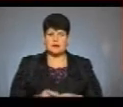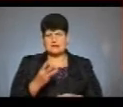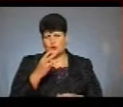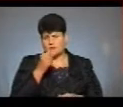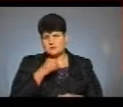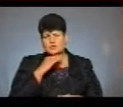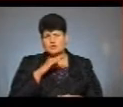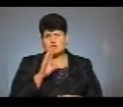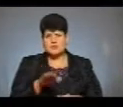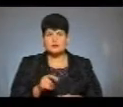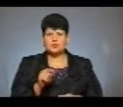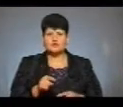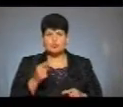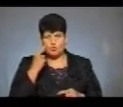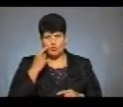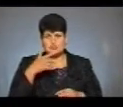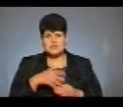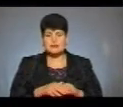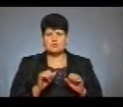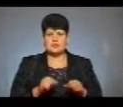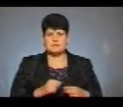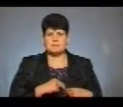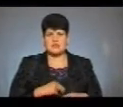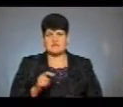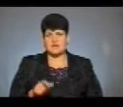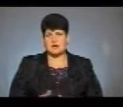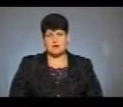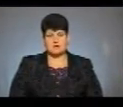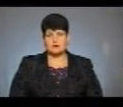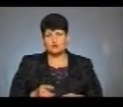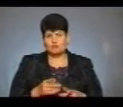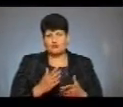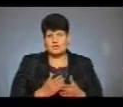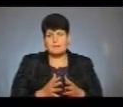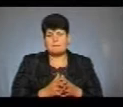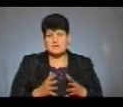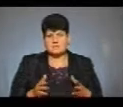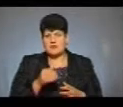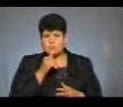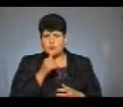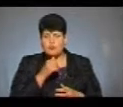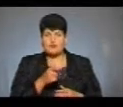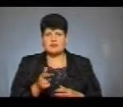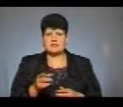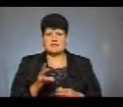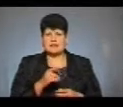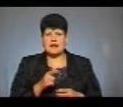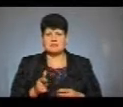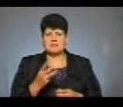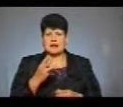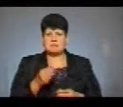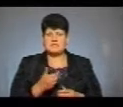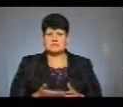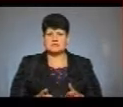цілком достатньо для того, щоб оцінити можливості працівника. Тому от є зараз максимальний випробувальний термін 3 місяці. Хай буде 3 місяці. Хоча до